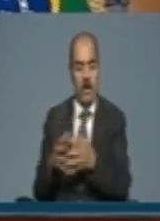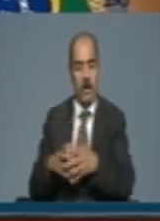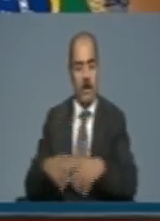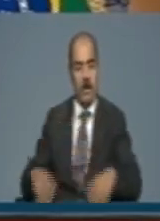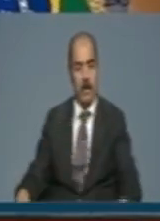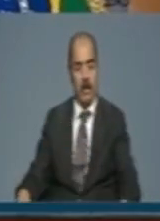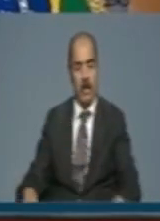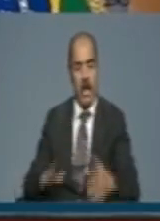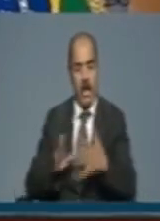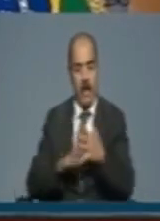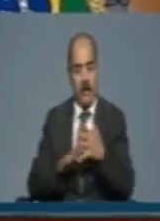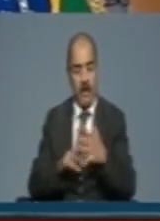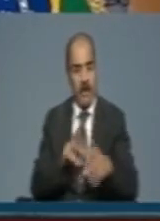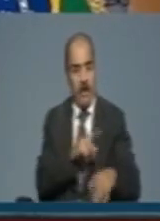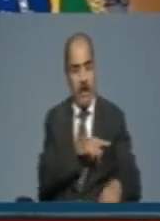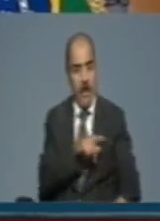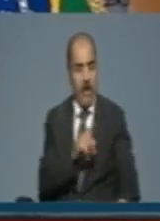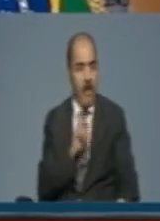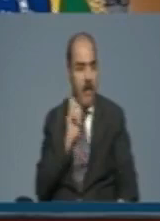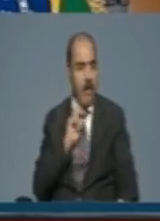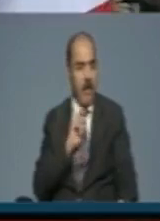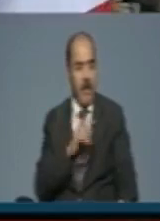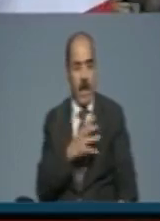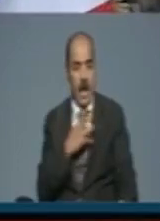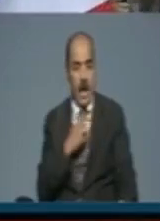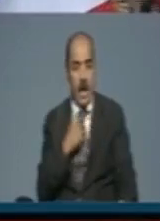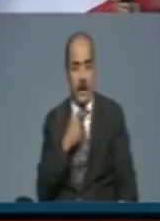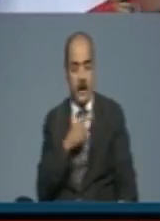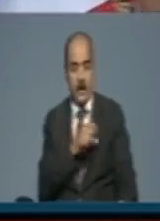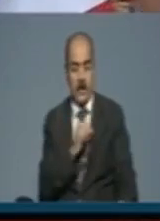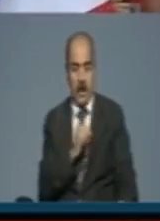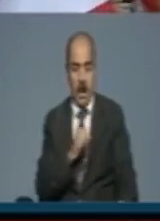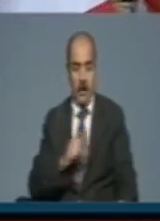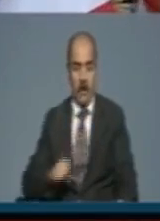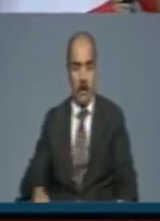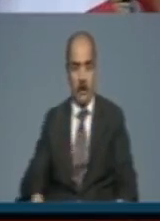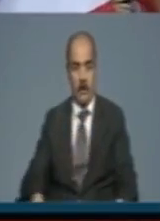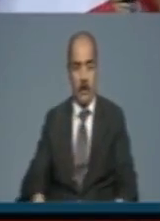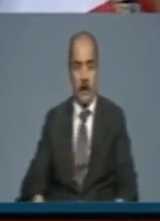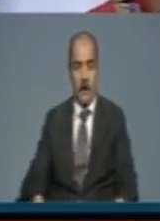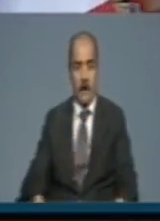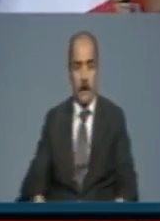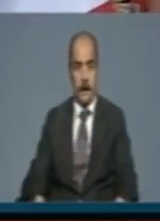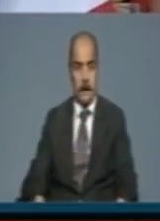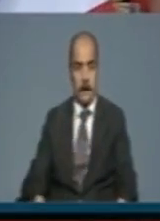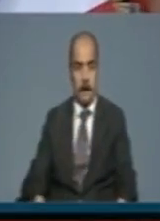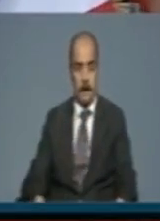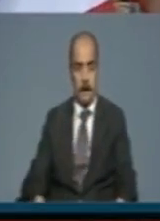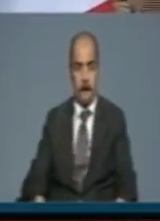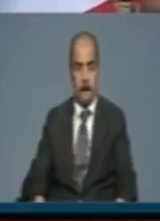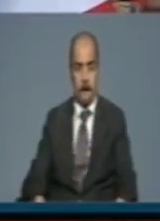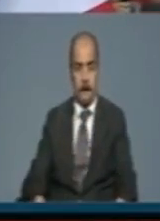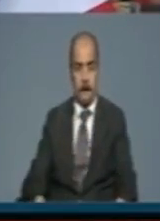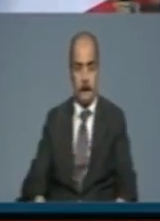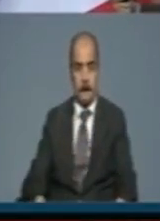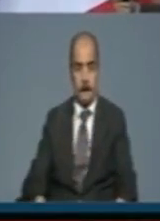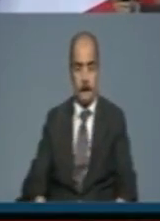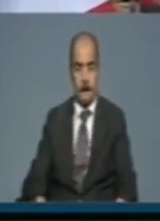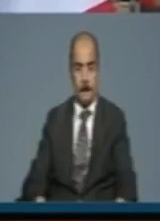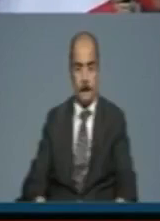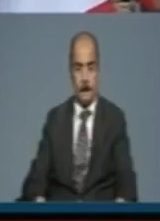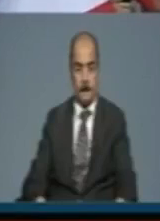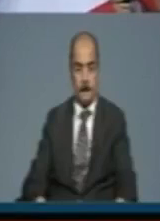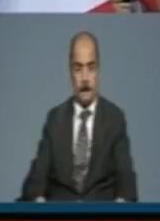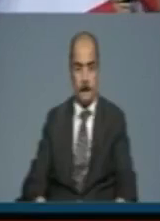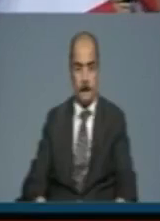الأطفال الأبرياء الموجودين في هذه المنطقة. Considero molto importante il lavoro che è stato